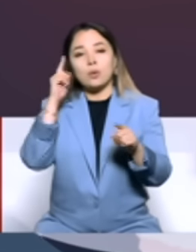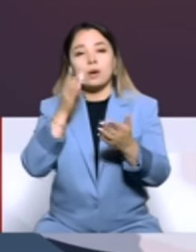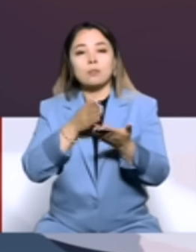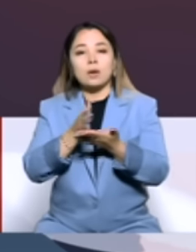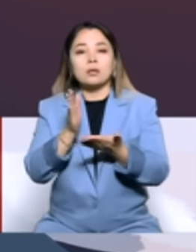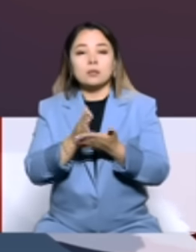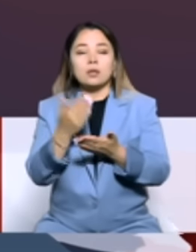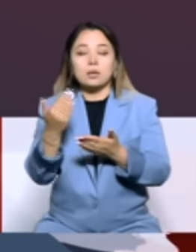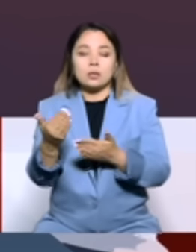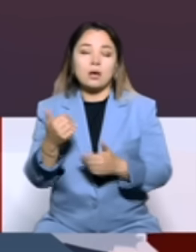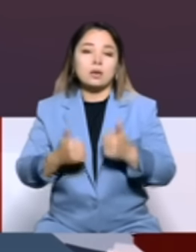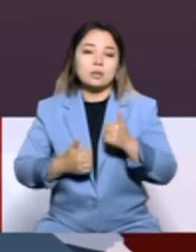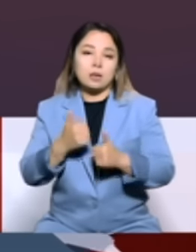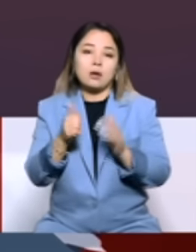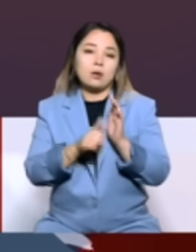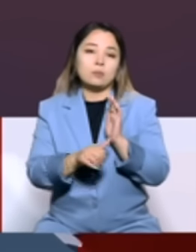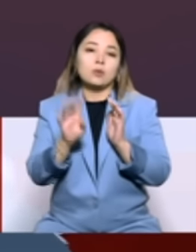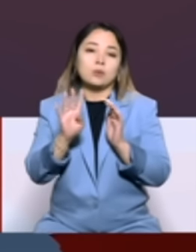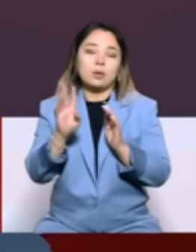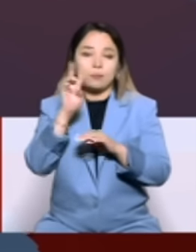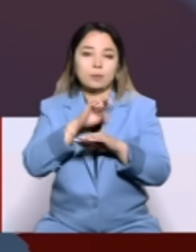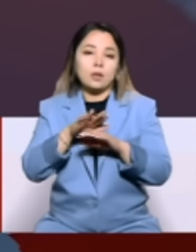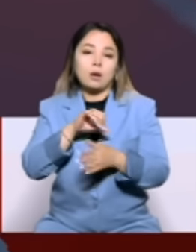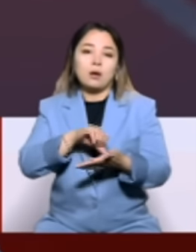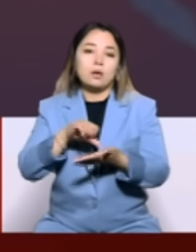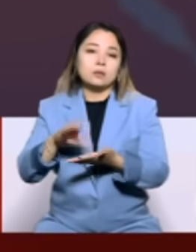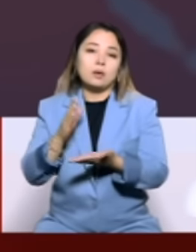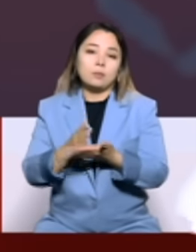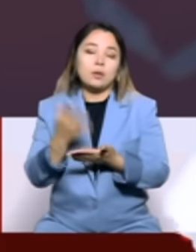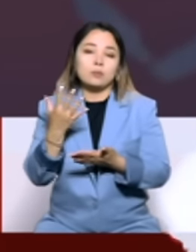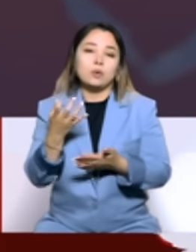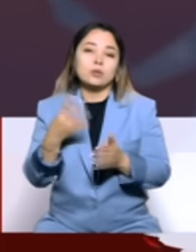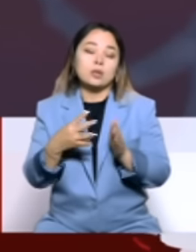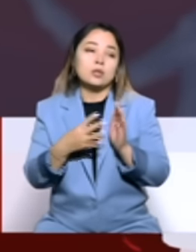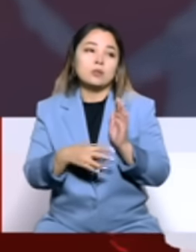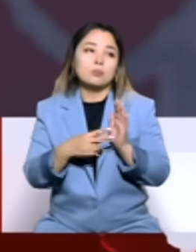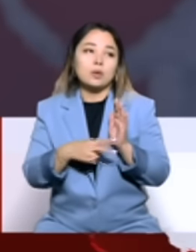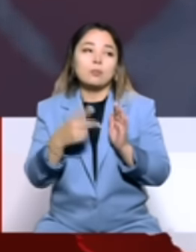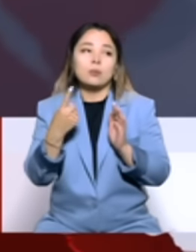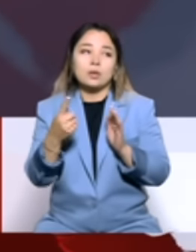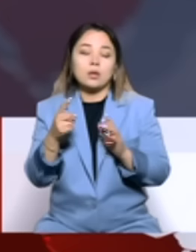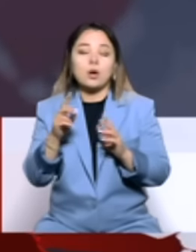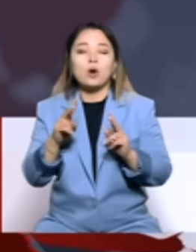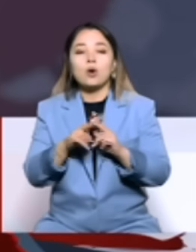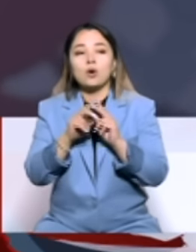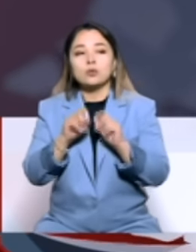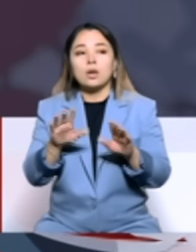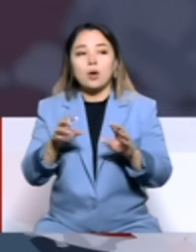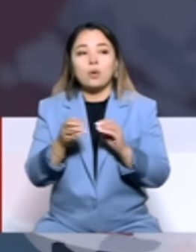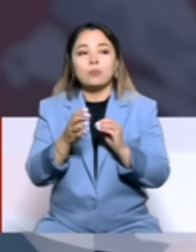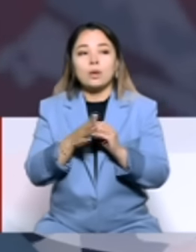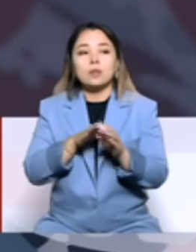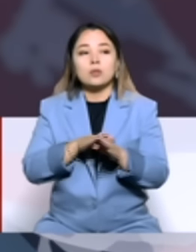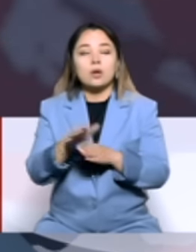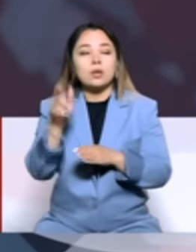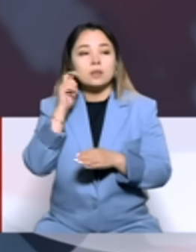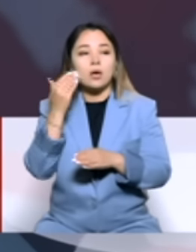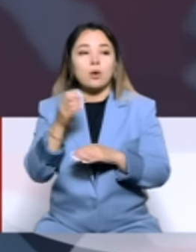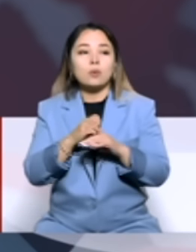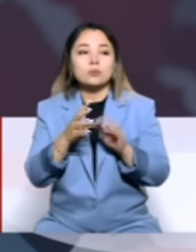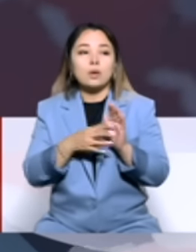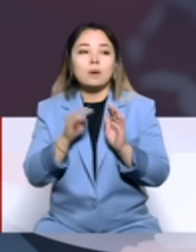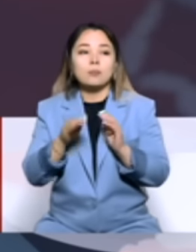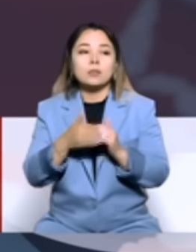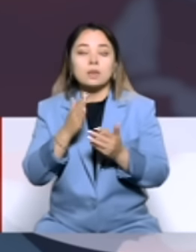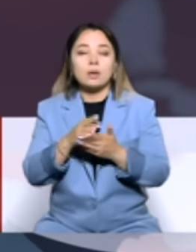дағдысын бағалайтын рейтингке 64 мемлекеттің бірі болып қатысқанбыз. 571 мектеп пен колледжде оқитын 15 жасқа толған 19000 білім